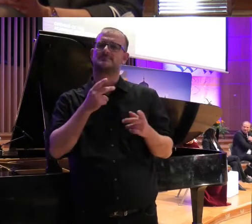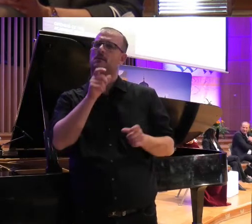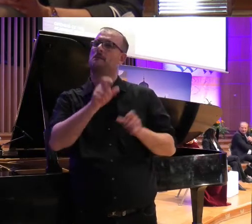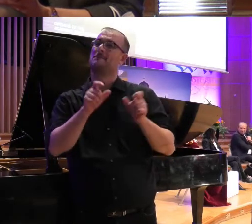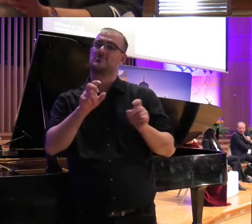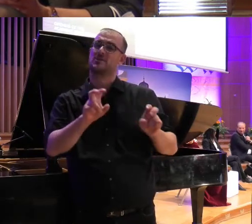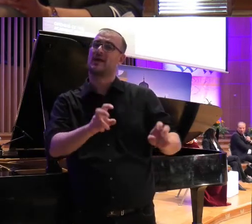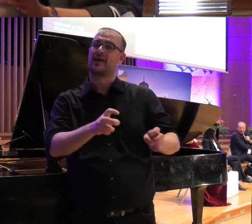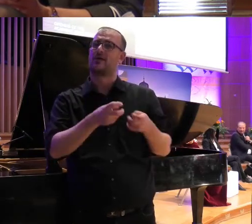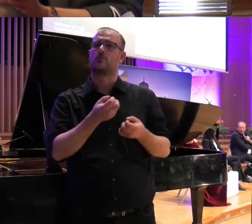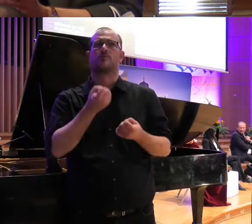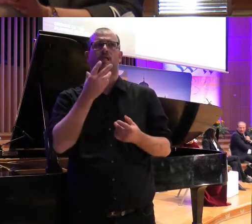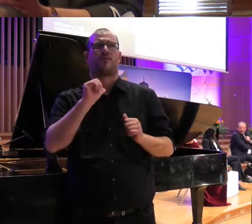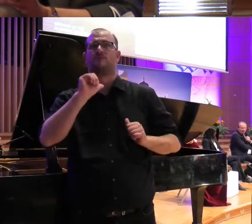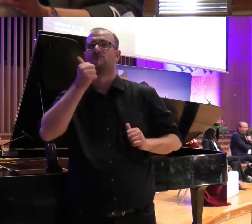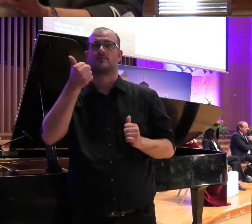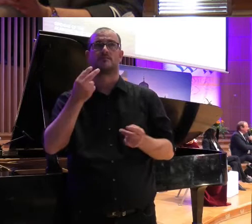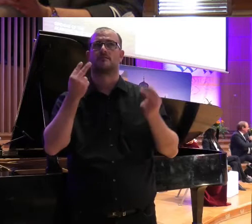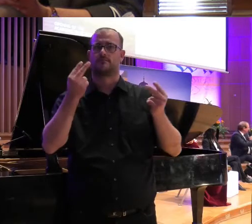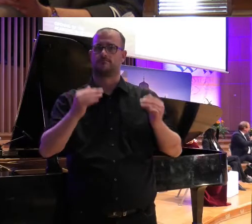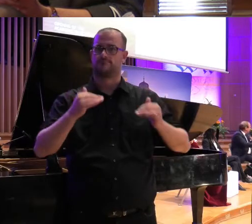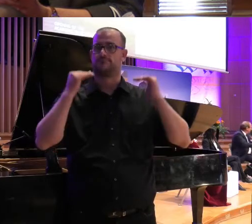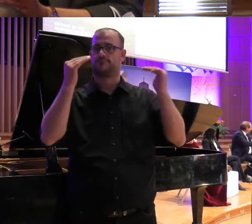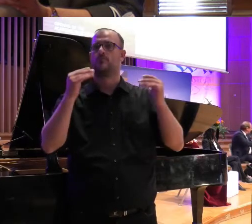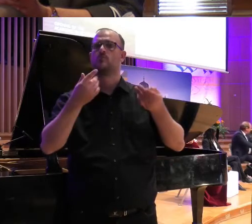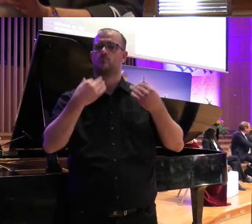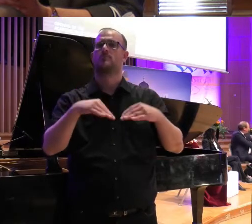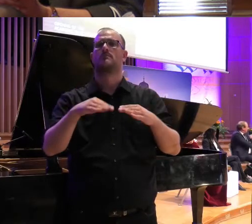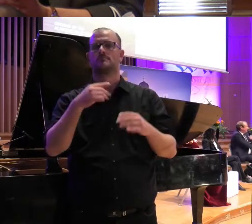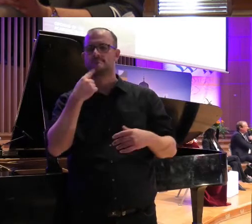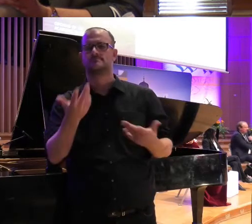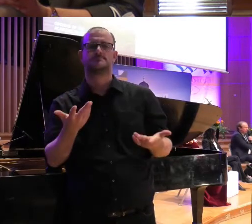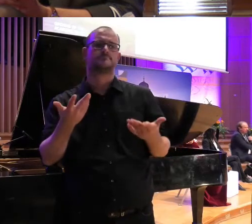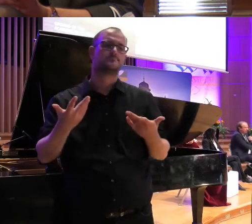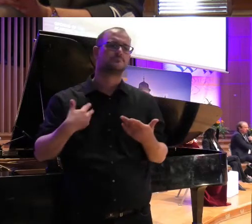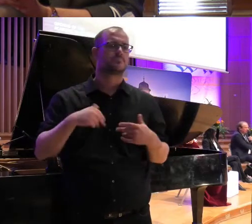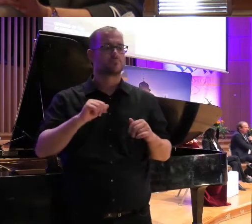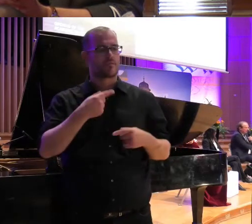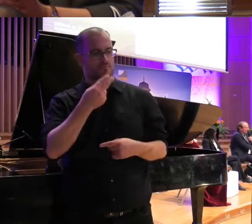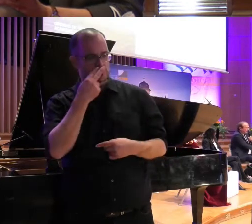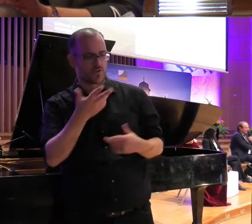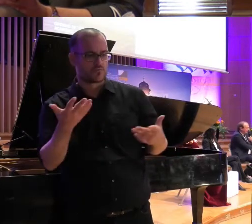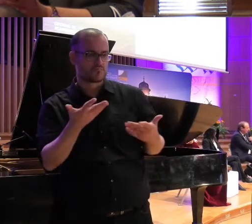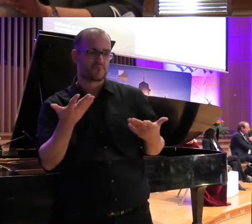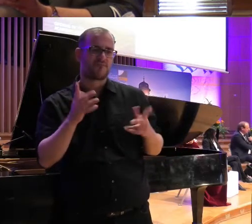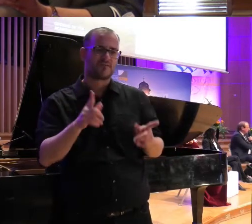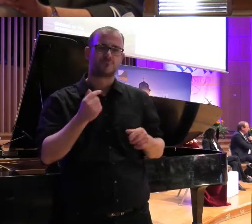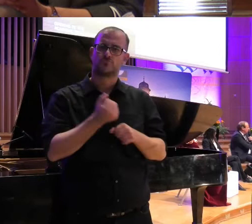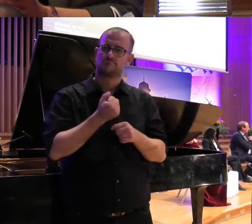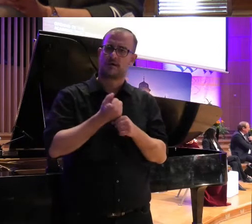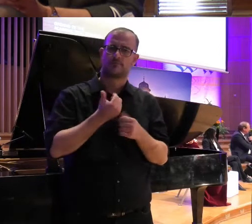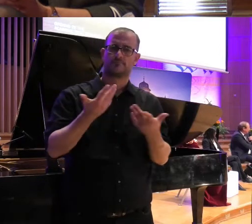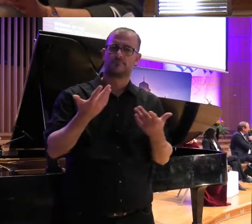natürlich oberste Priorität und dann geht es nachher darum, zu sagen, auch wieder zu schauen, was ist zu tun,